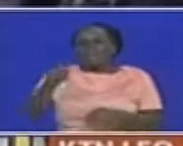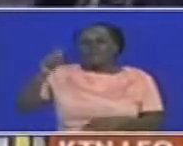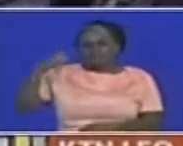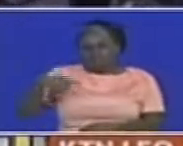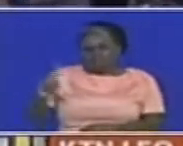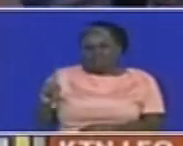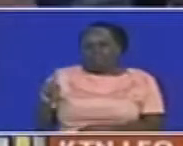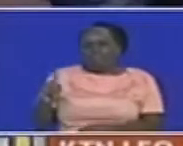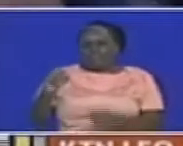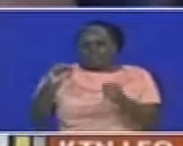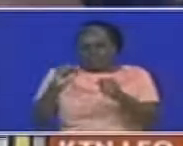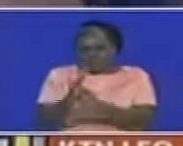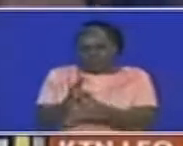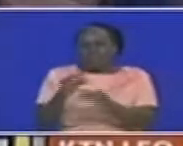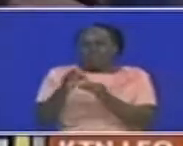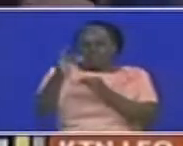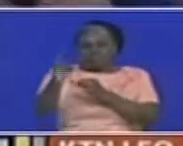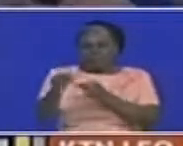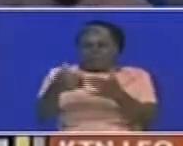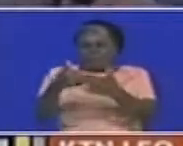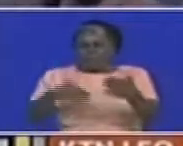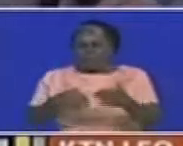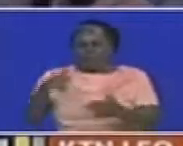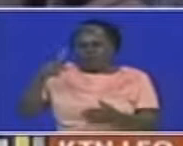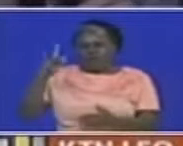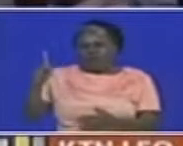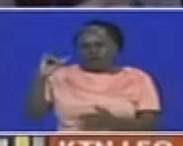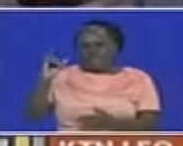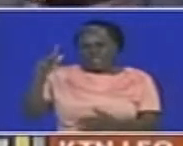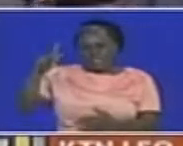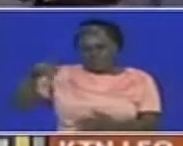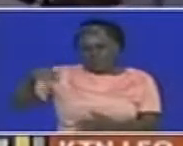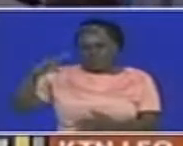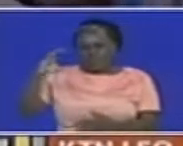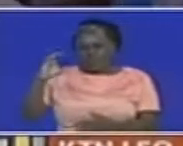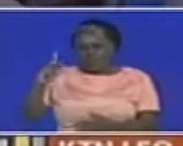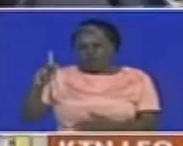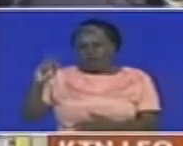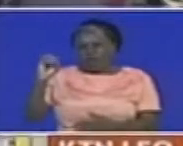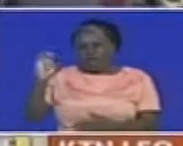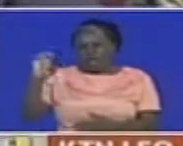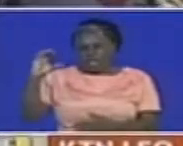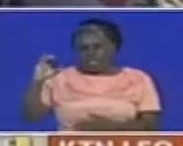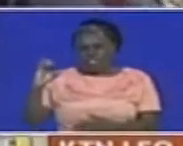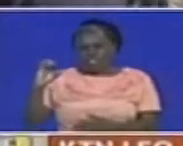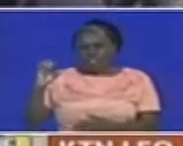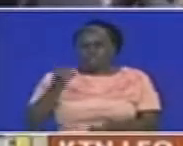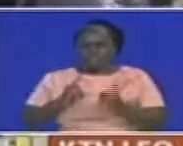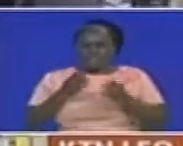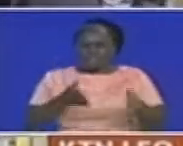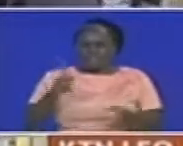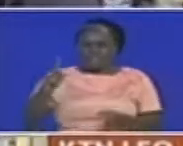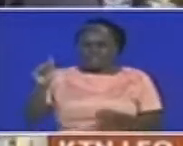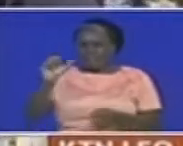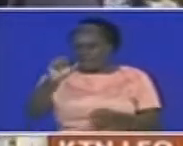za kilomita 12 mbele ya Leonard Kipkoech, huku Josephine Chepkoech akishinda upande wa kinadada. Mbio hizi za CAS Marathon kila